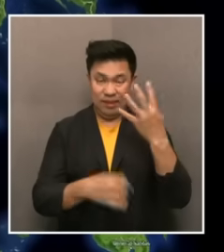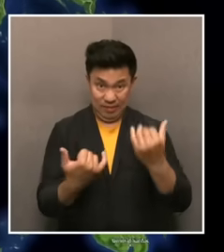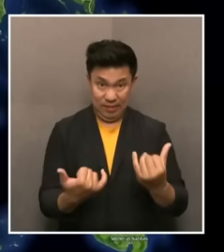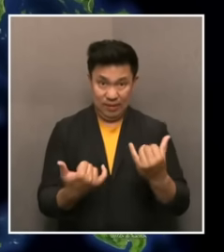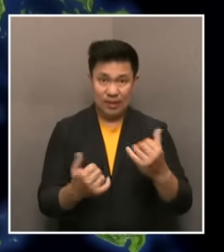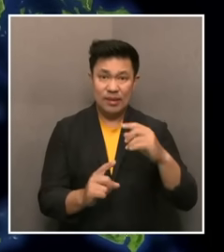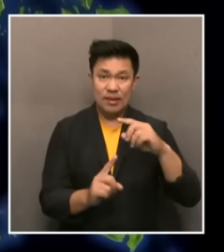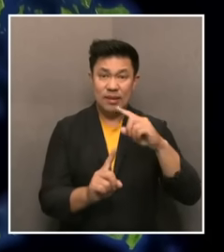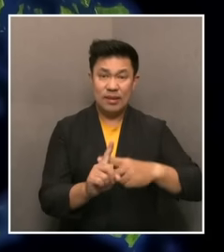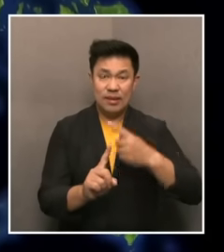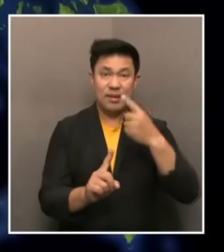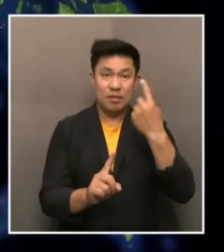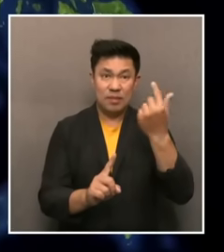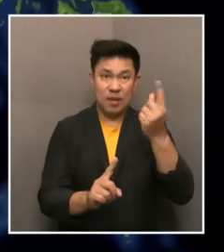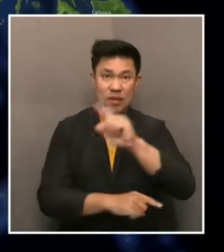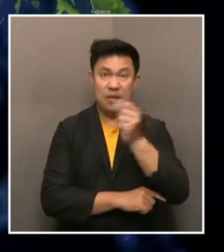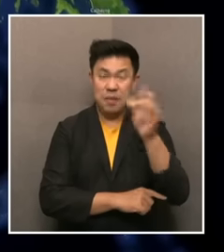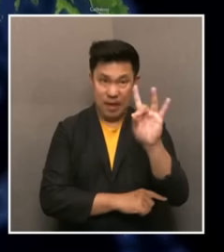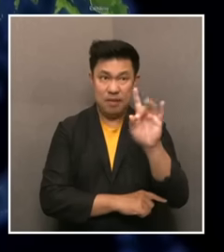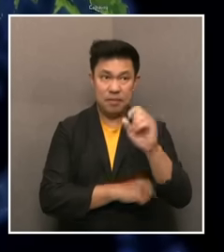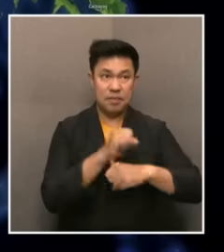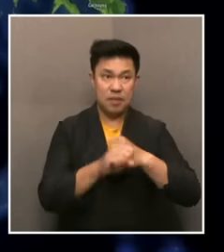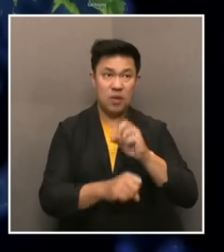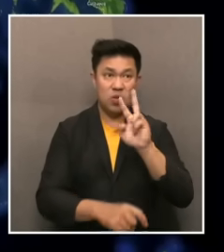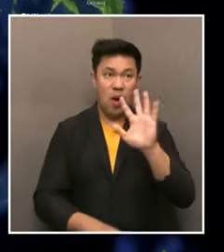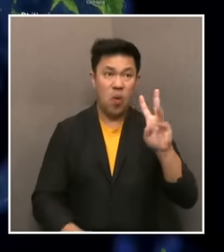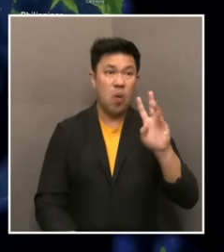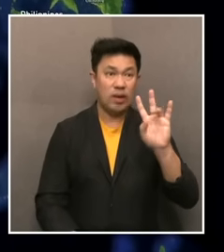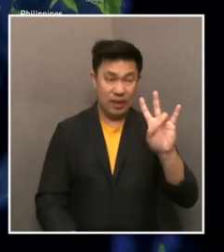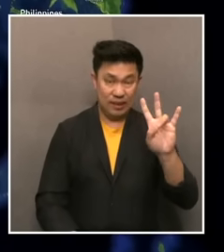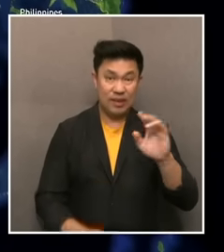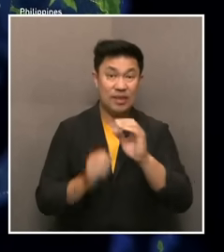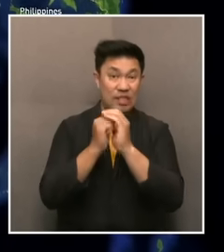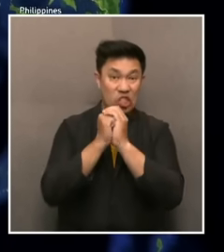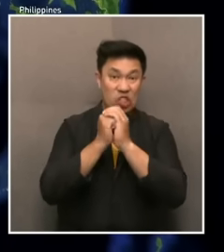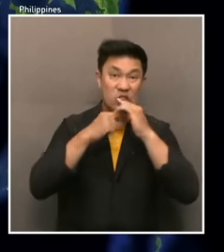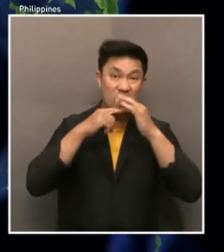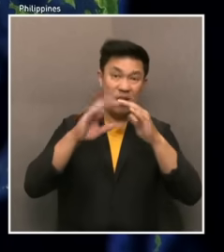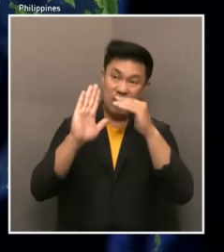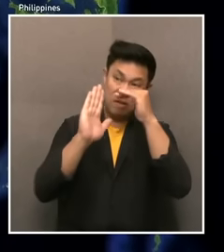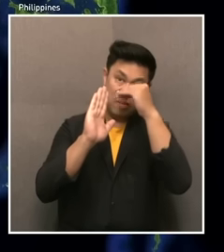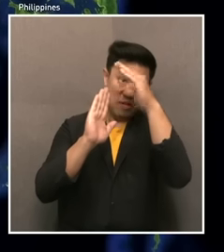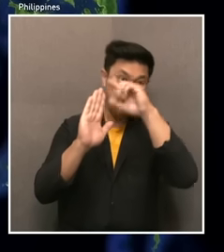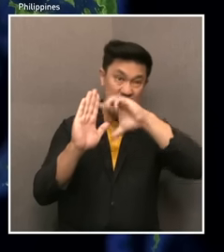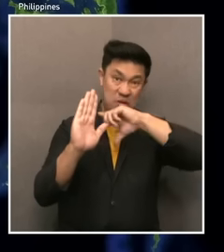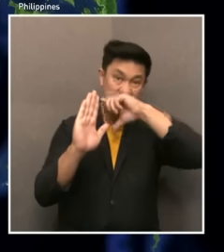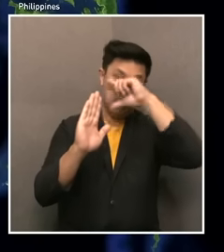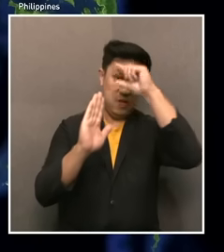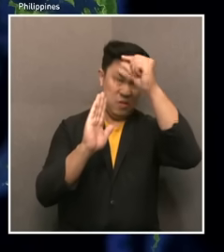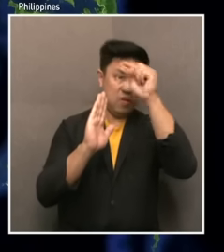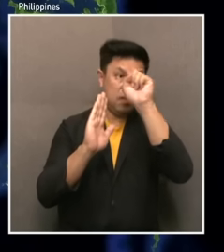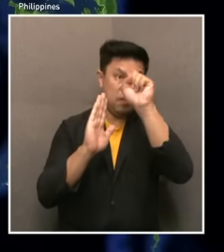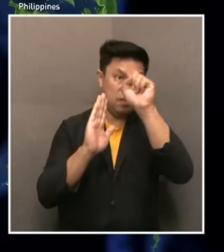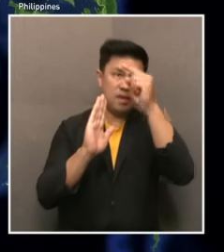2567พยุทธไต้ฝุ่นมายีอยู่บริเวณทะเลจีนใต้ตอนบนครับกำลังเคลื่อนตัวทางทิศตะวันตกเฉียงเหนือคาดว่าจะ